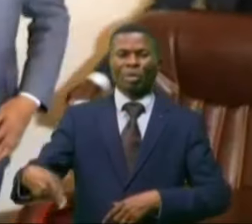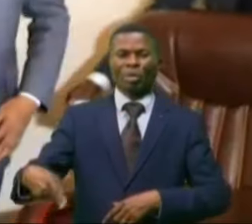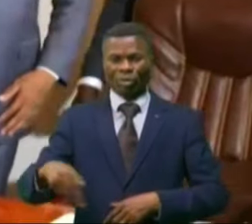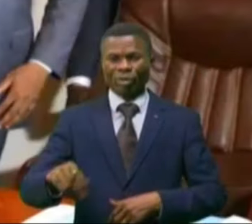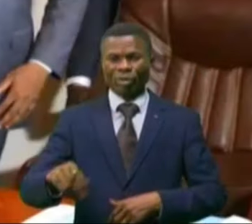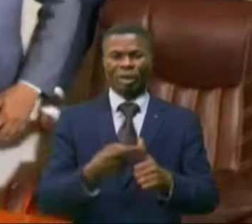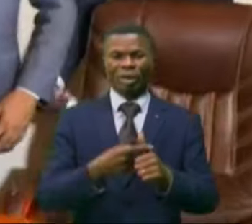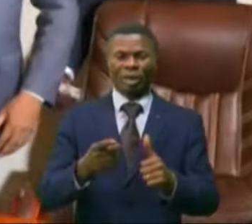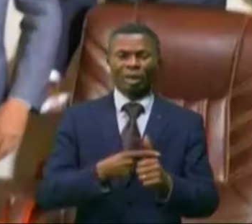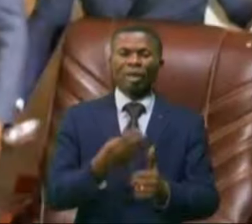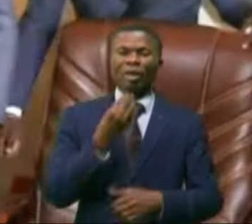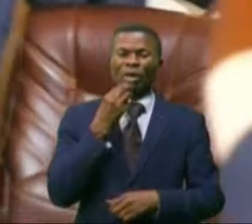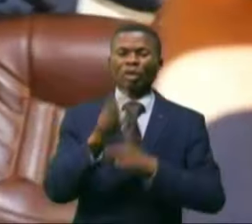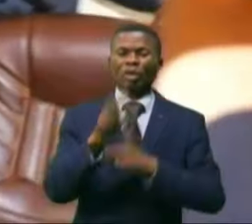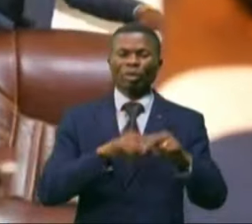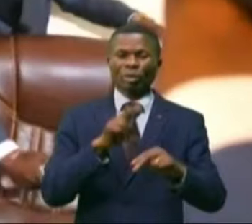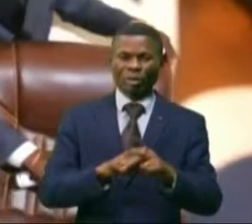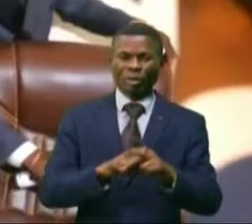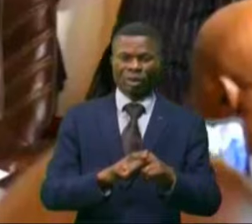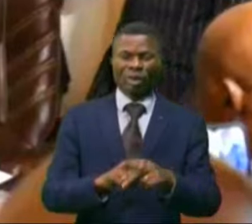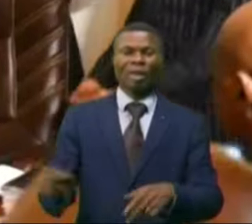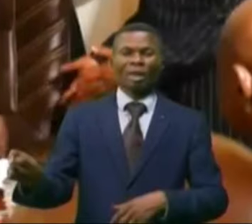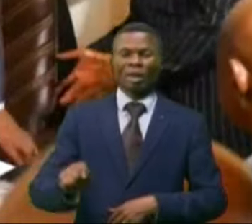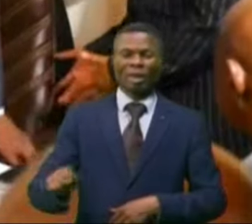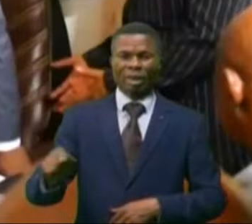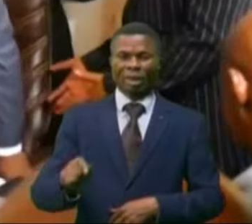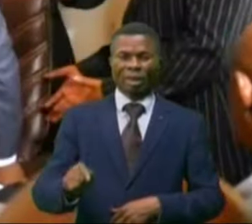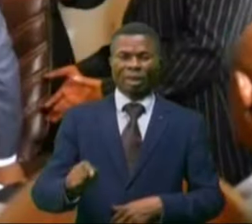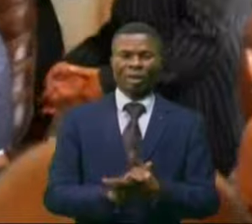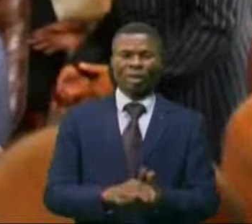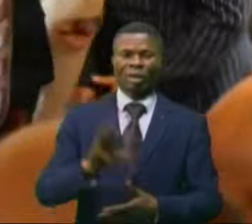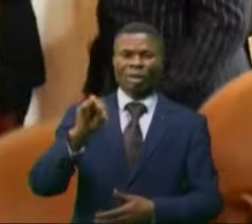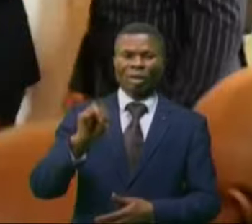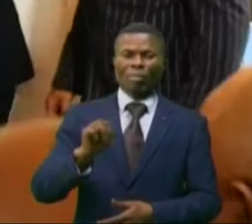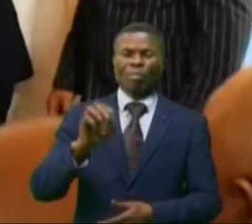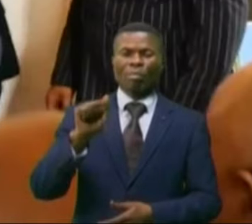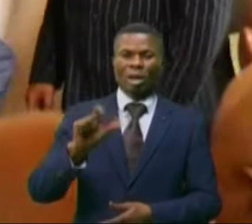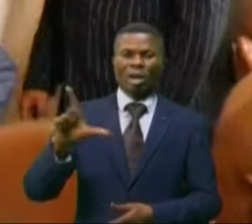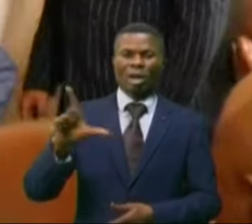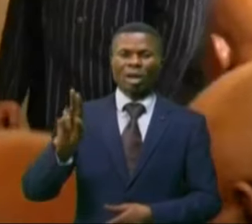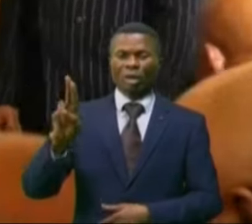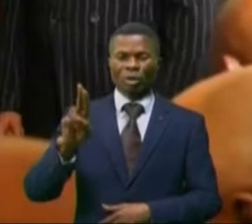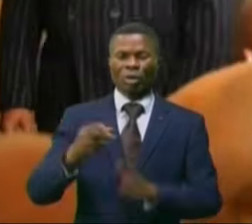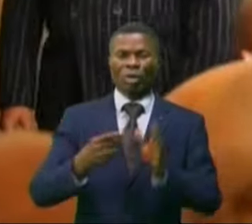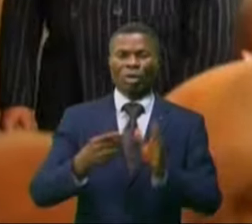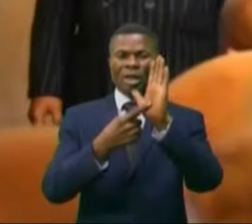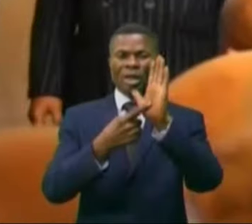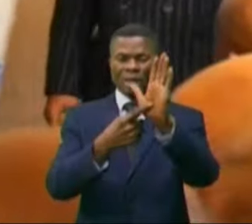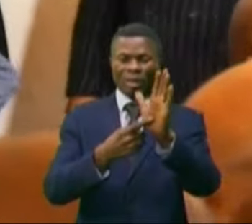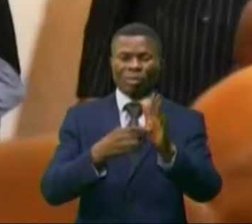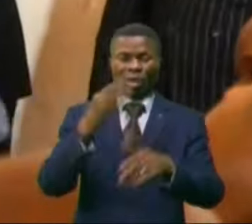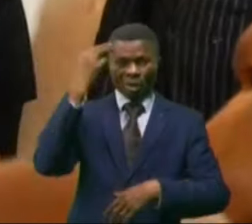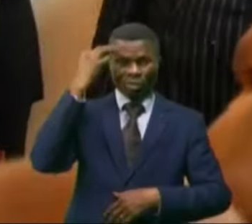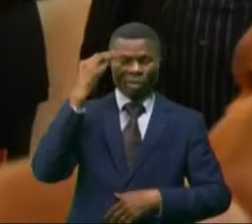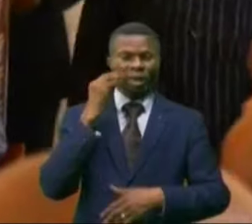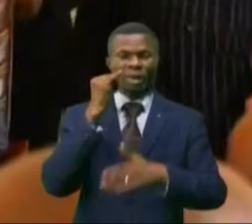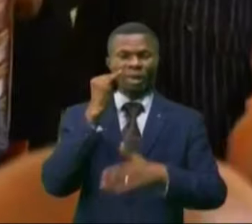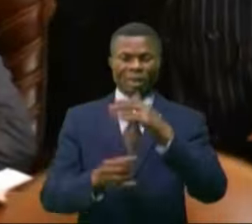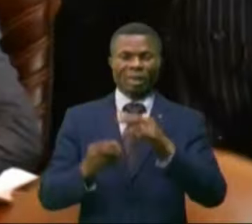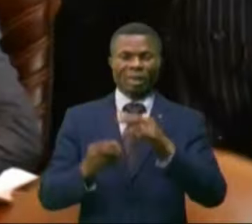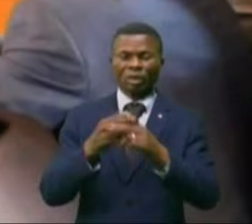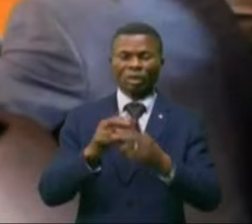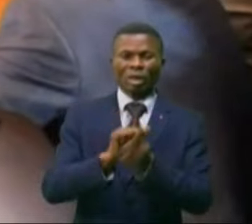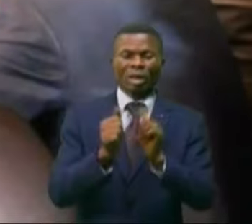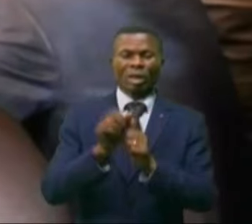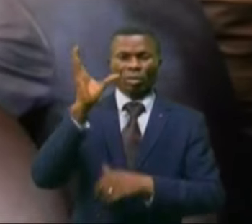notamment l'inspecteur national de la territoriale, Crispin Mandoukoukassala, représentant du ministère de l'Intérieur, Sécurité et Affaires